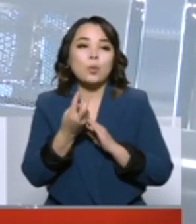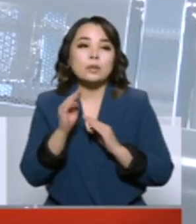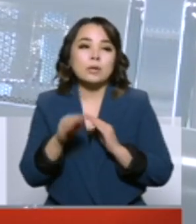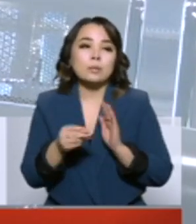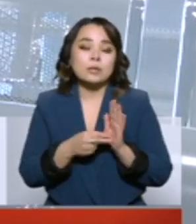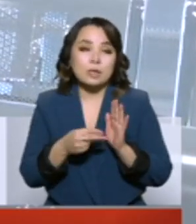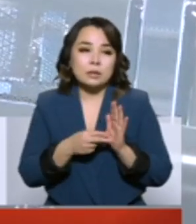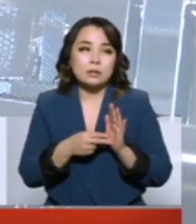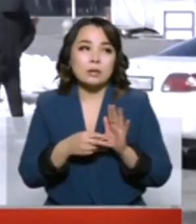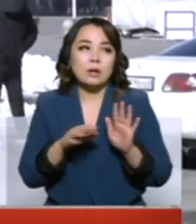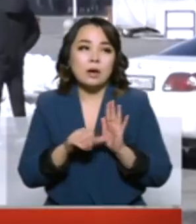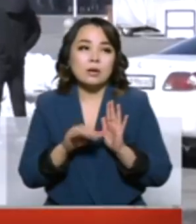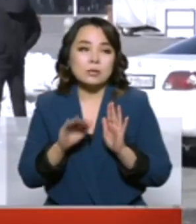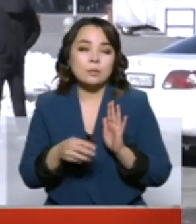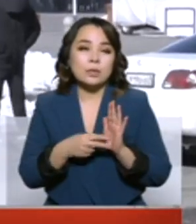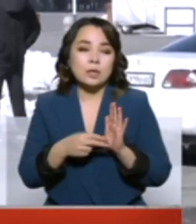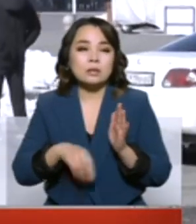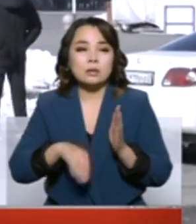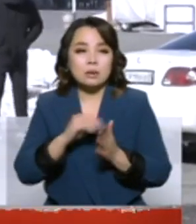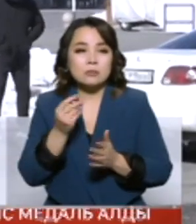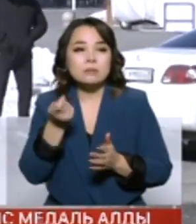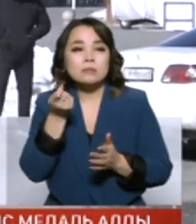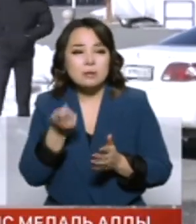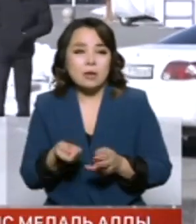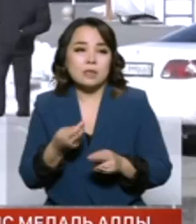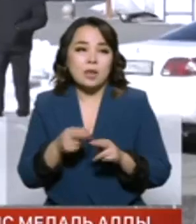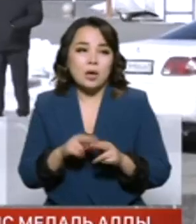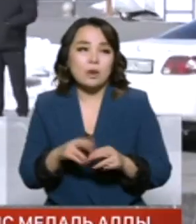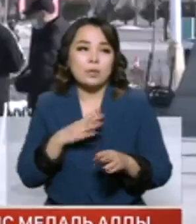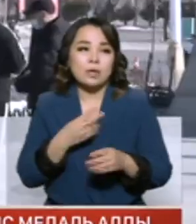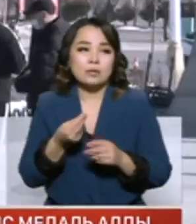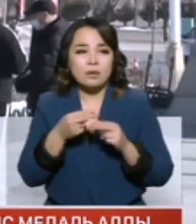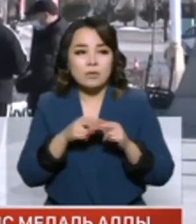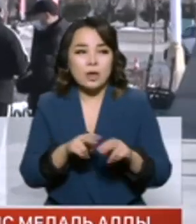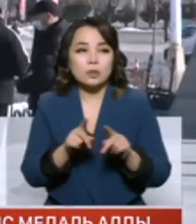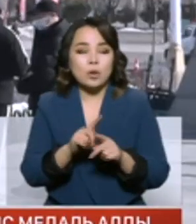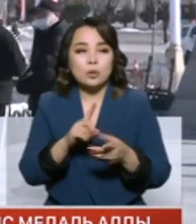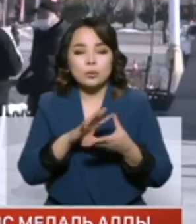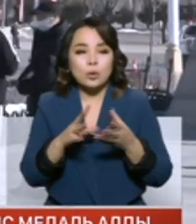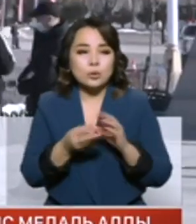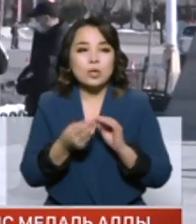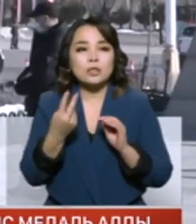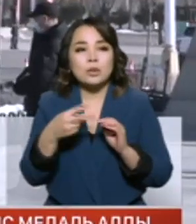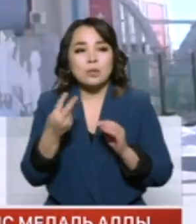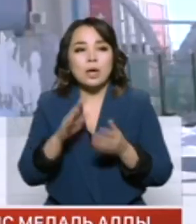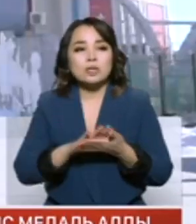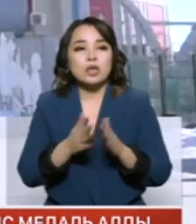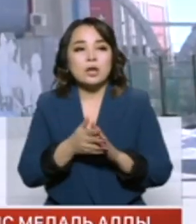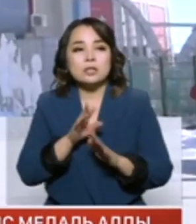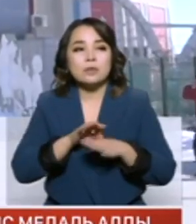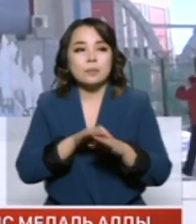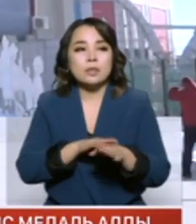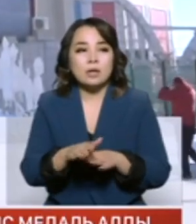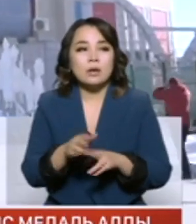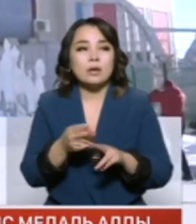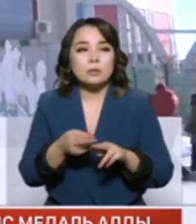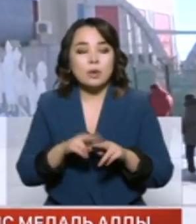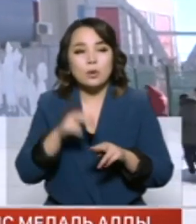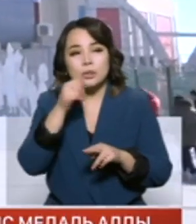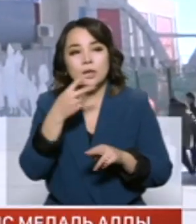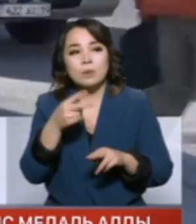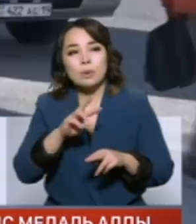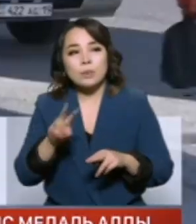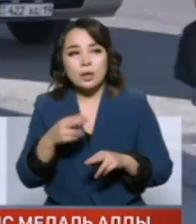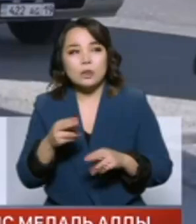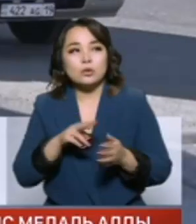теңге алған нәрсем бе 6 мың теңге. Орталық ашылғалы инвестиция көлемі 130 миллиард теңге болатын 22 келісім шарт жасалды. Биыл 20 миллиард теңгенің